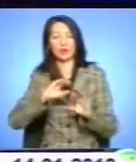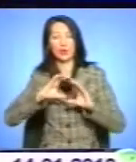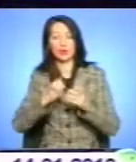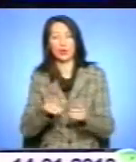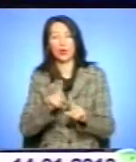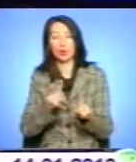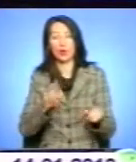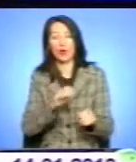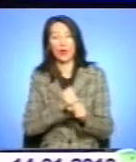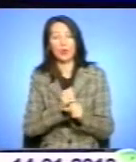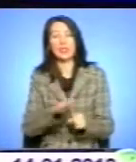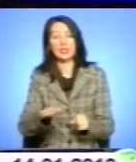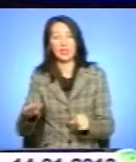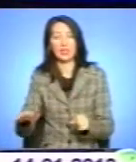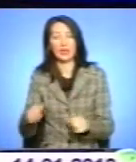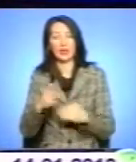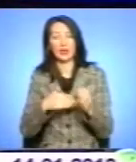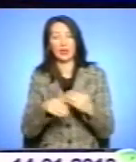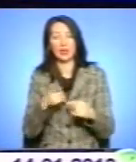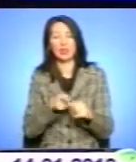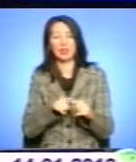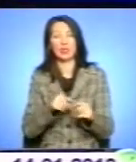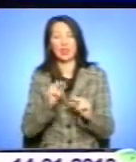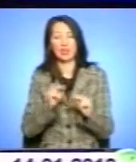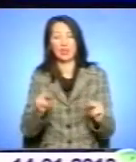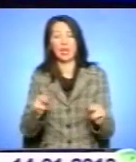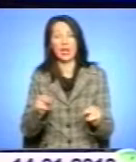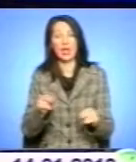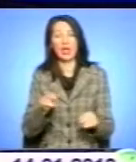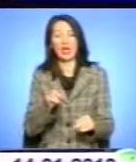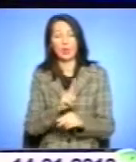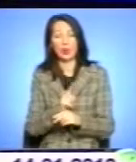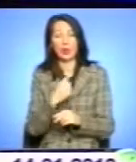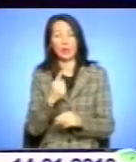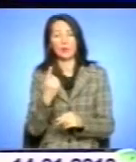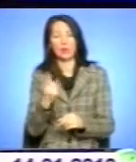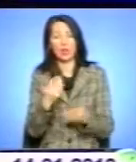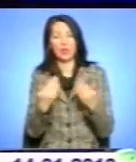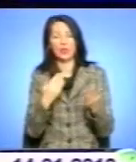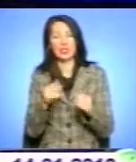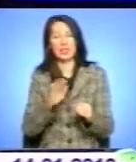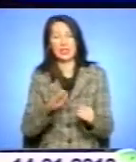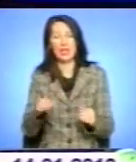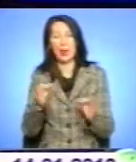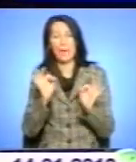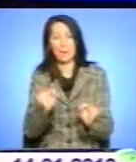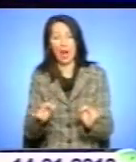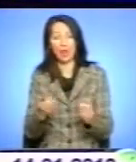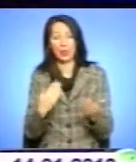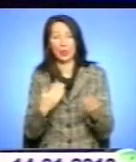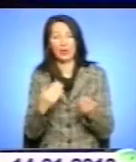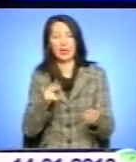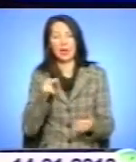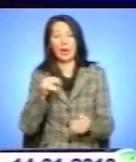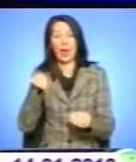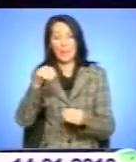дошкільнятами. Практикується і освітяни Тернополя. Одним із перших навчили діток правильно спілкуватися з піщинками у початкових класах